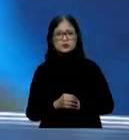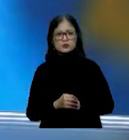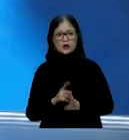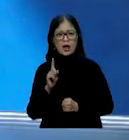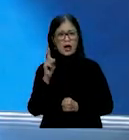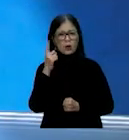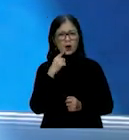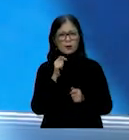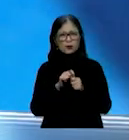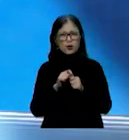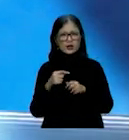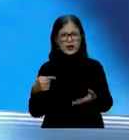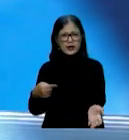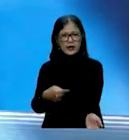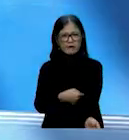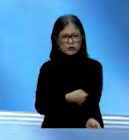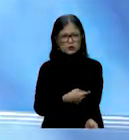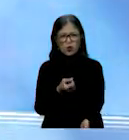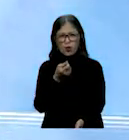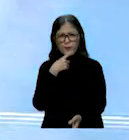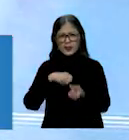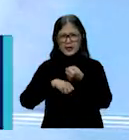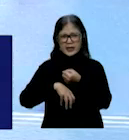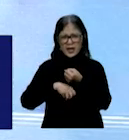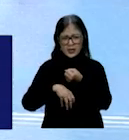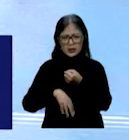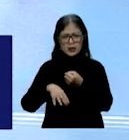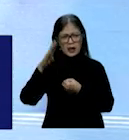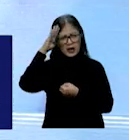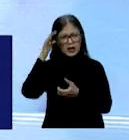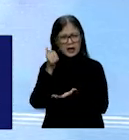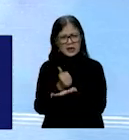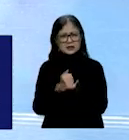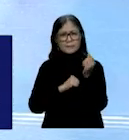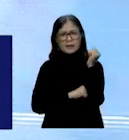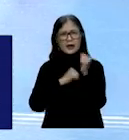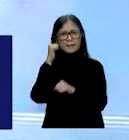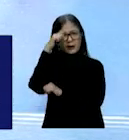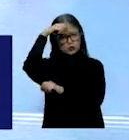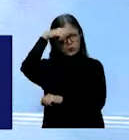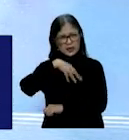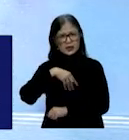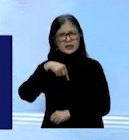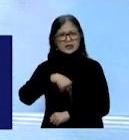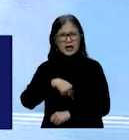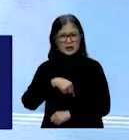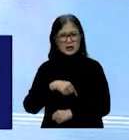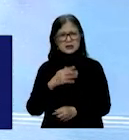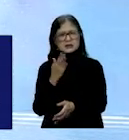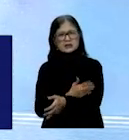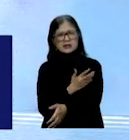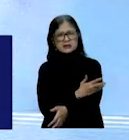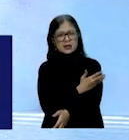Berawal dari tindakan infus saat berobat diare, seorang pria di Palembang, Sumatera Selatan mengalami cacat akibat